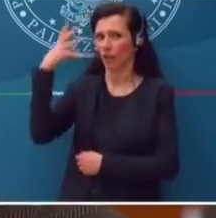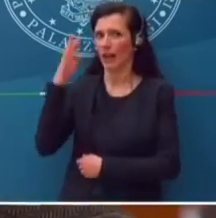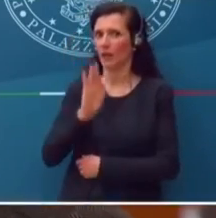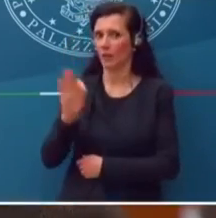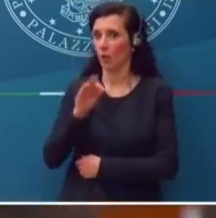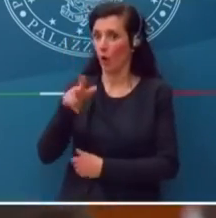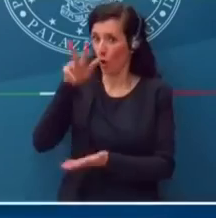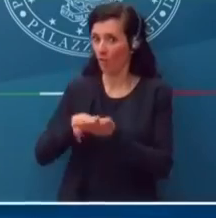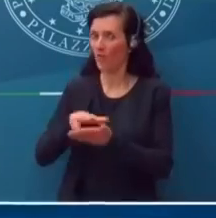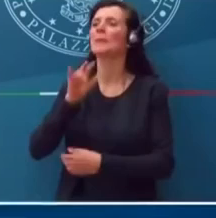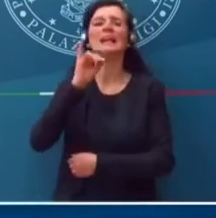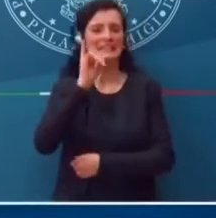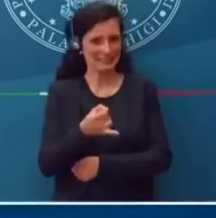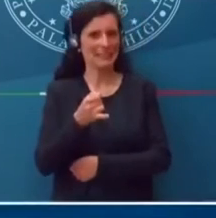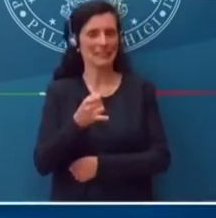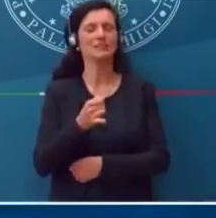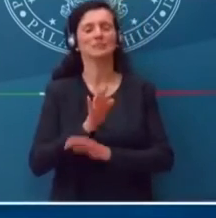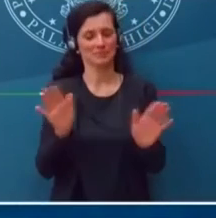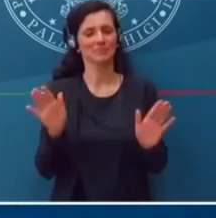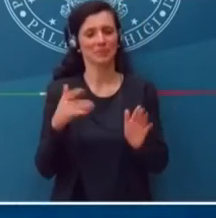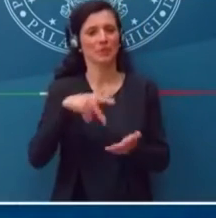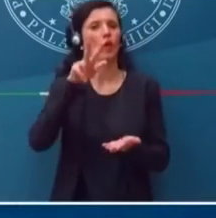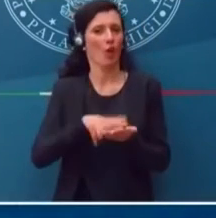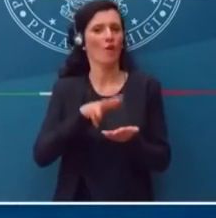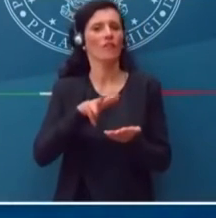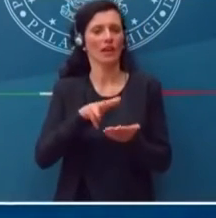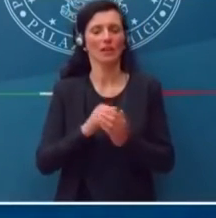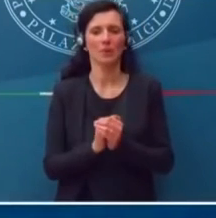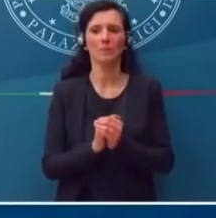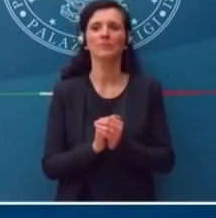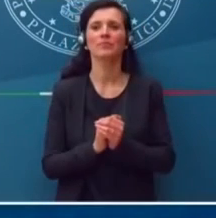Sì, quindi su questo siamo.